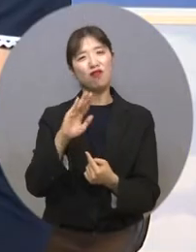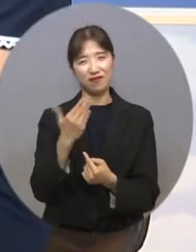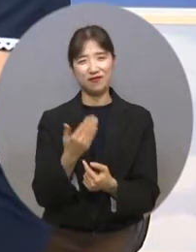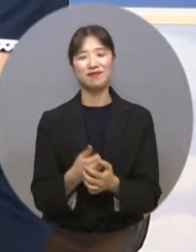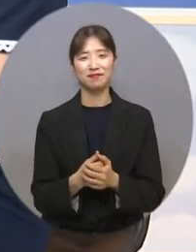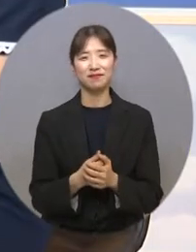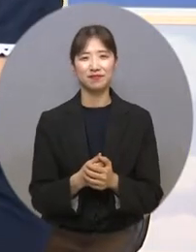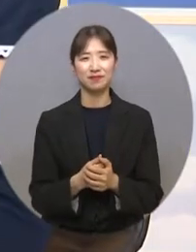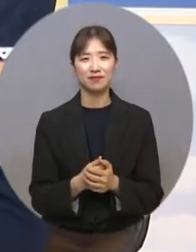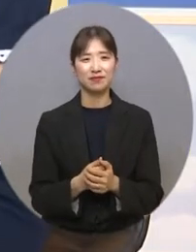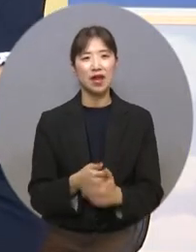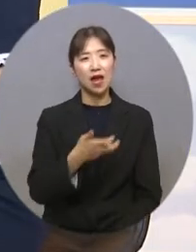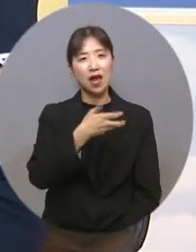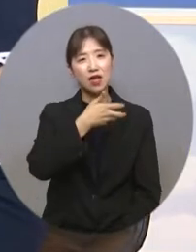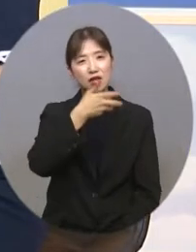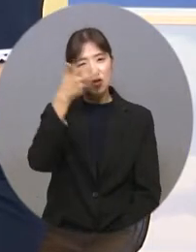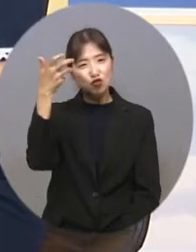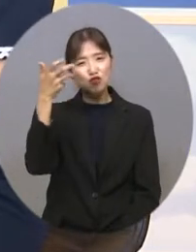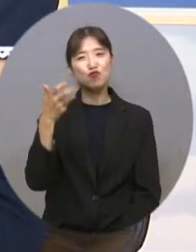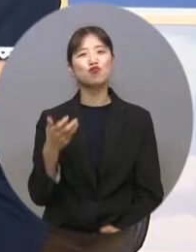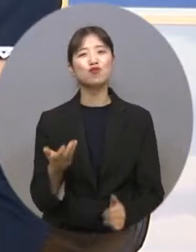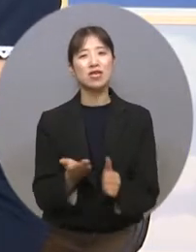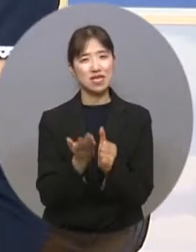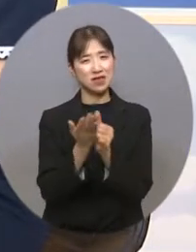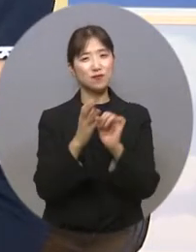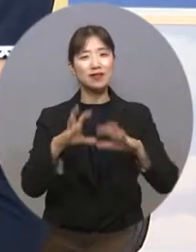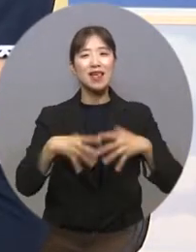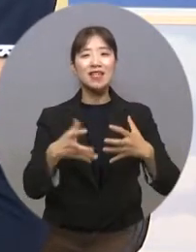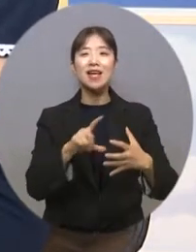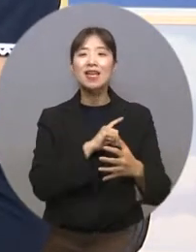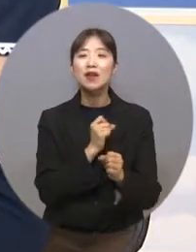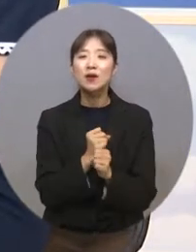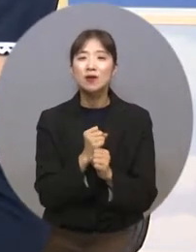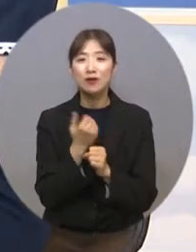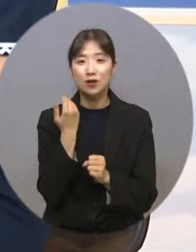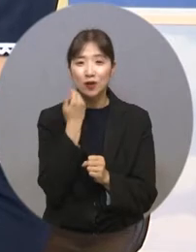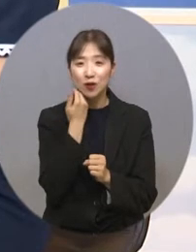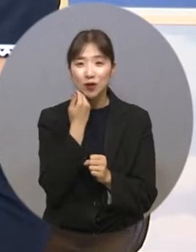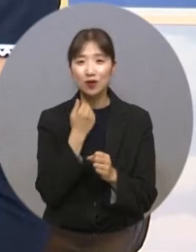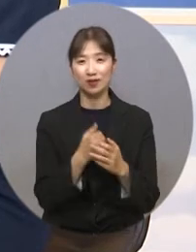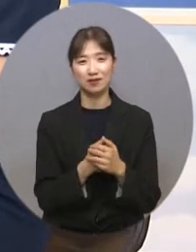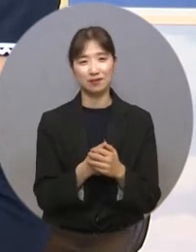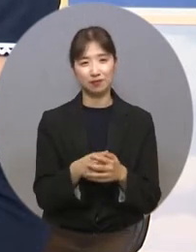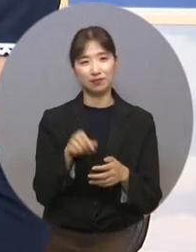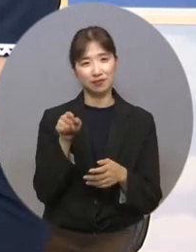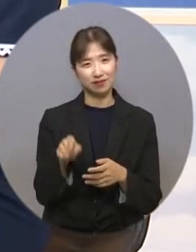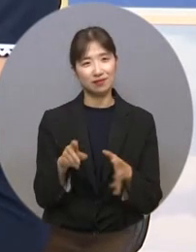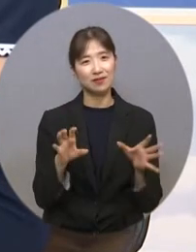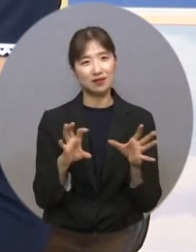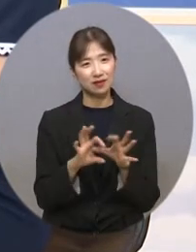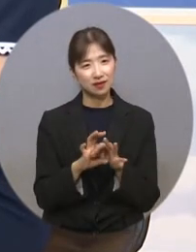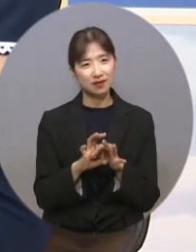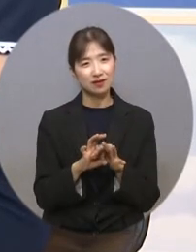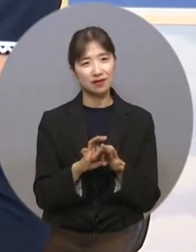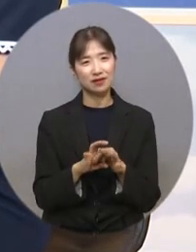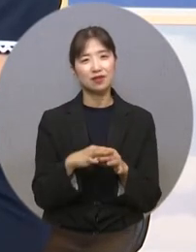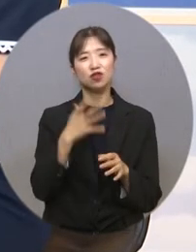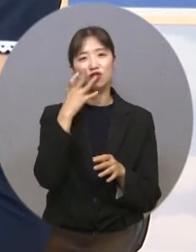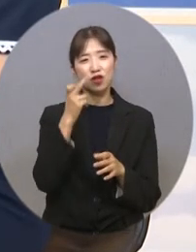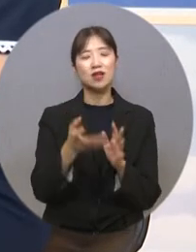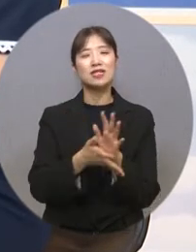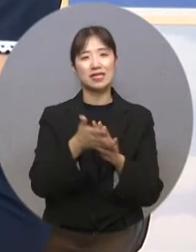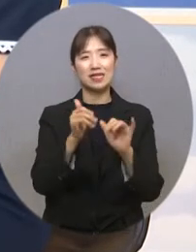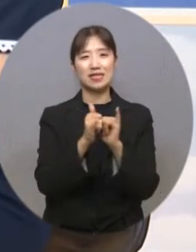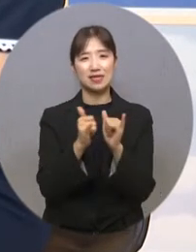네. 꿈을 키우는 세상, 이름은 누가 이렇게 지어주셨을까요? 사실은 이제 이 부분들은 순천